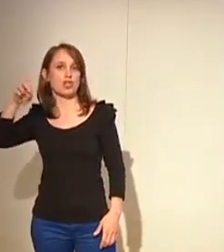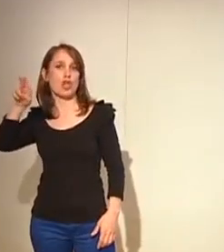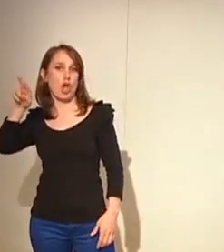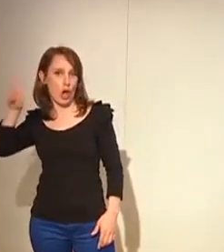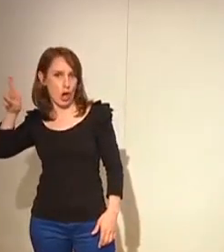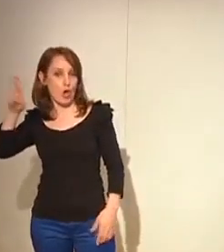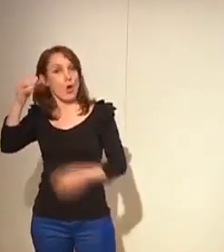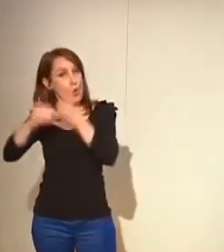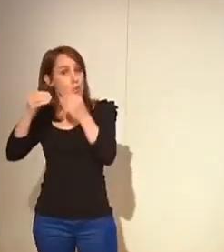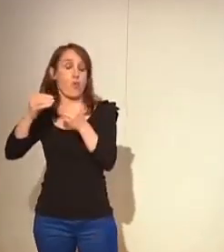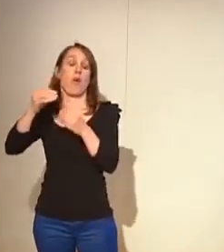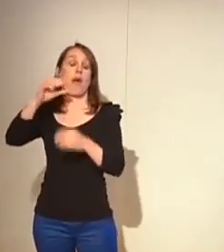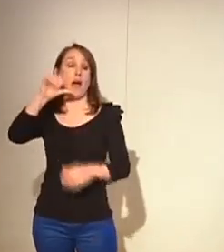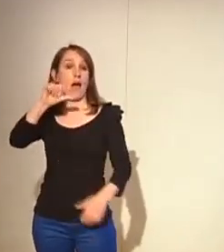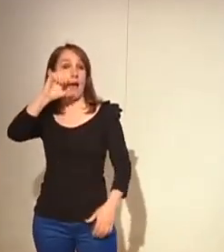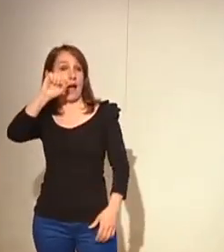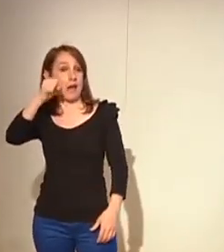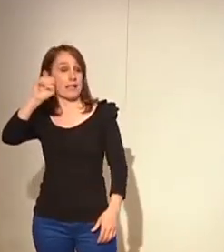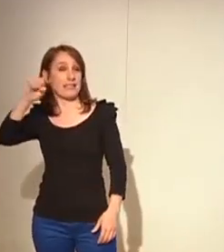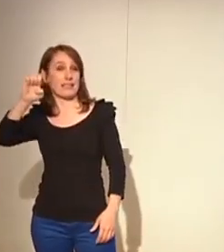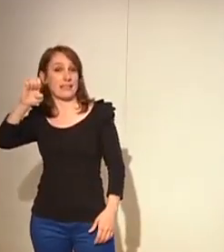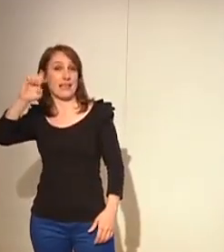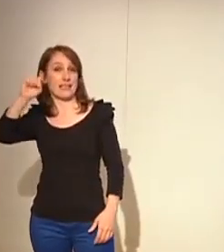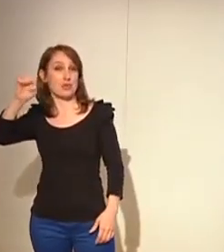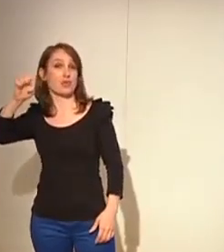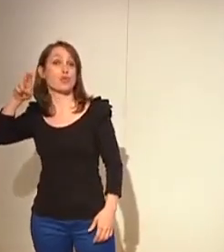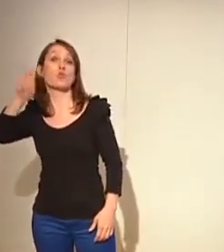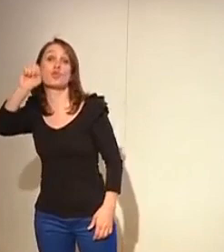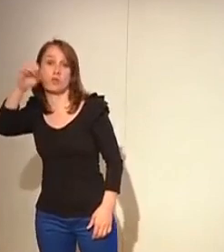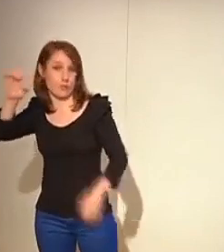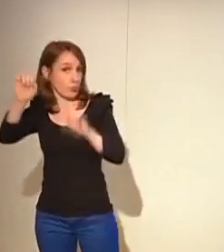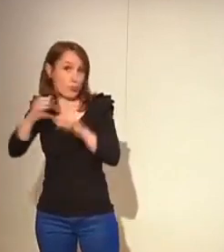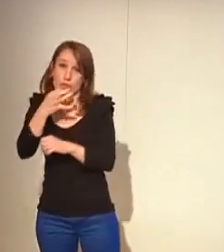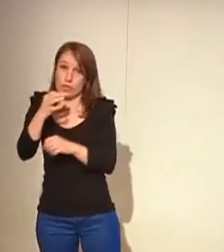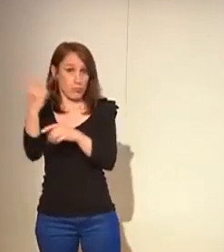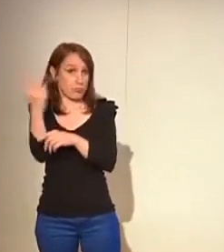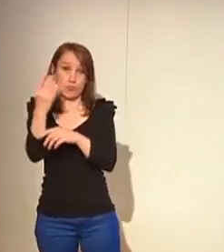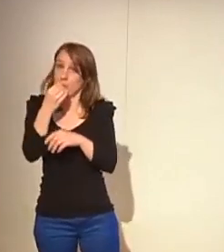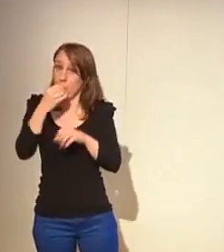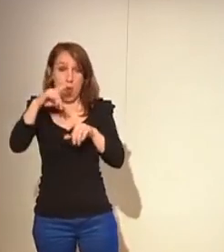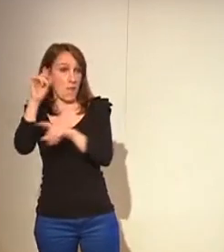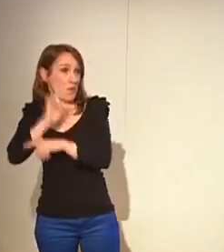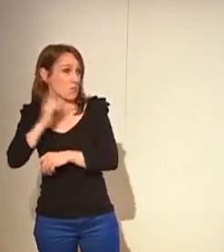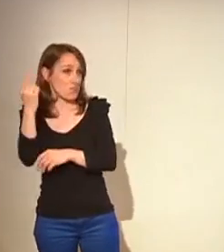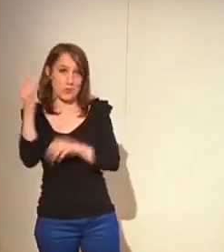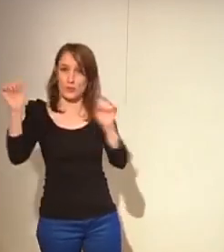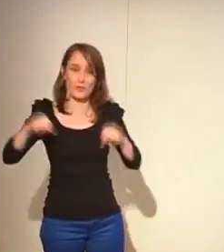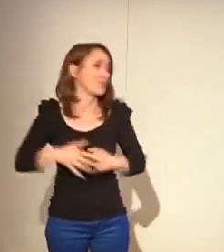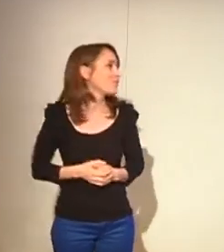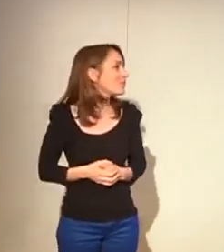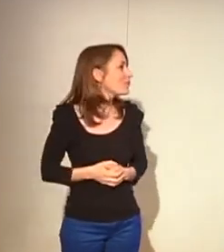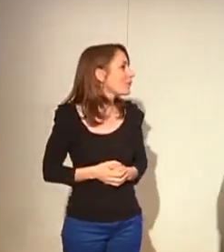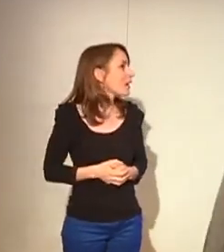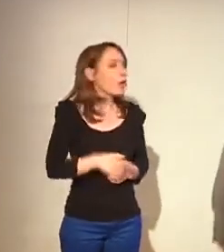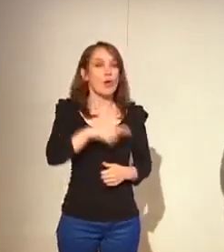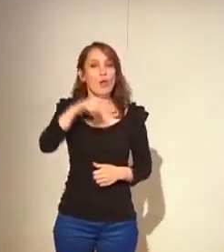regardé éventuellement je vais solliciter dans alphabétique des gens d'un peu tous les groupes Ahad donc lucheureux pardon